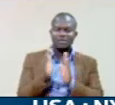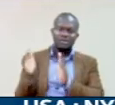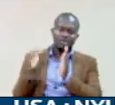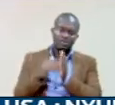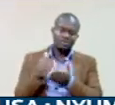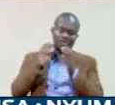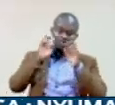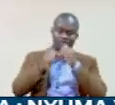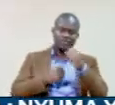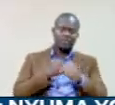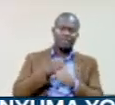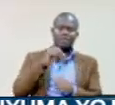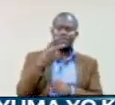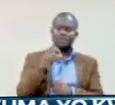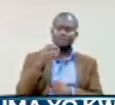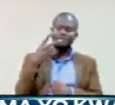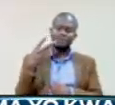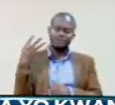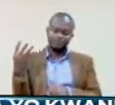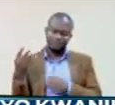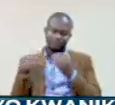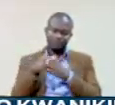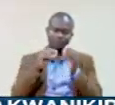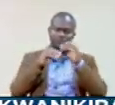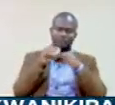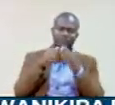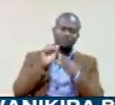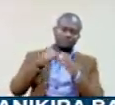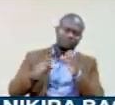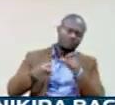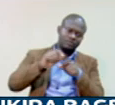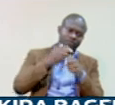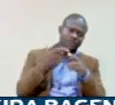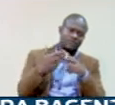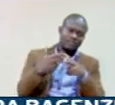kandi mu mwaka w'ibihumbi 2024 uyu musaruro wazagera kuri toni